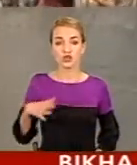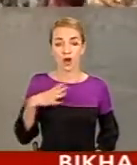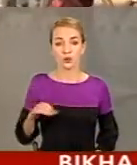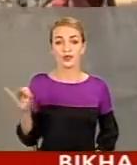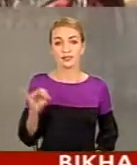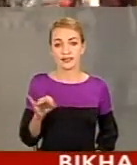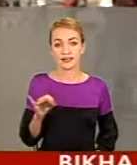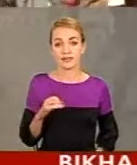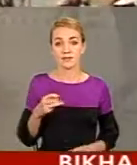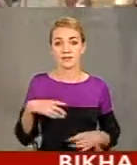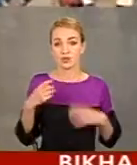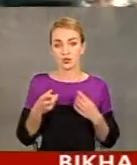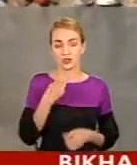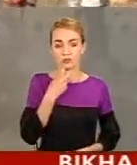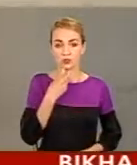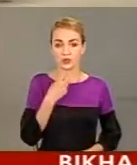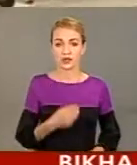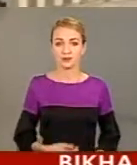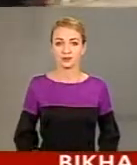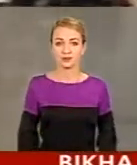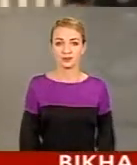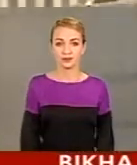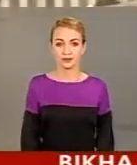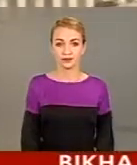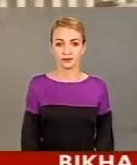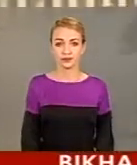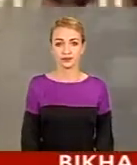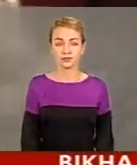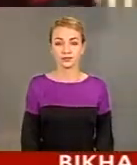чекають і історично сміються. Борис Сичалко, Олексій Мироненко, програма «Вікна», СТБ.